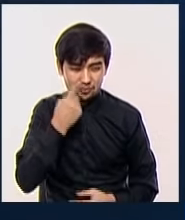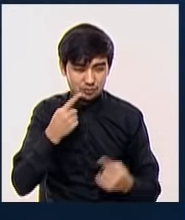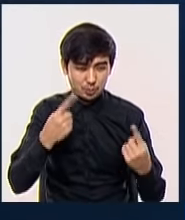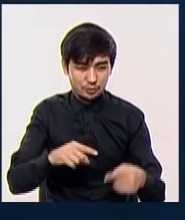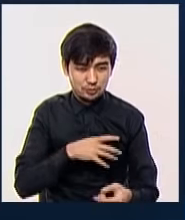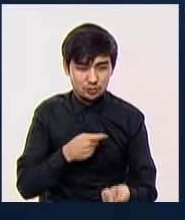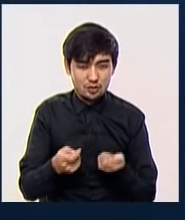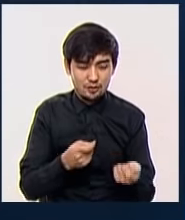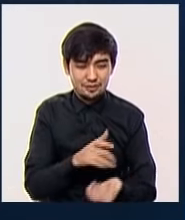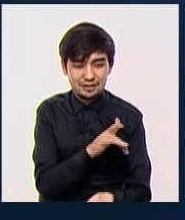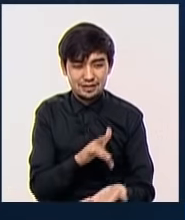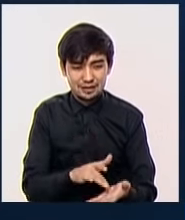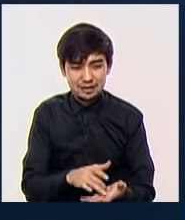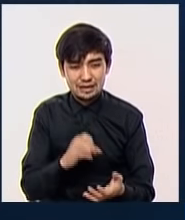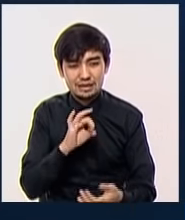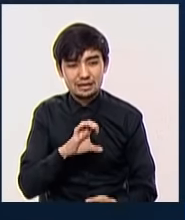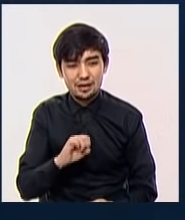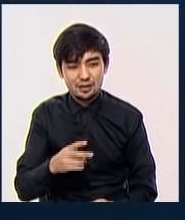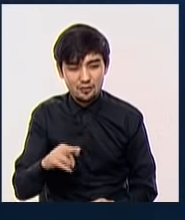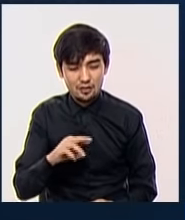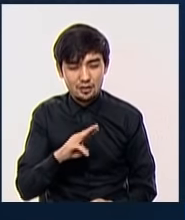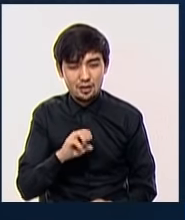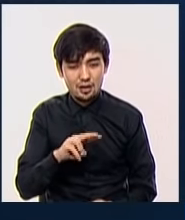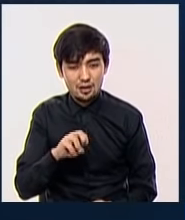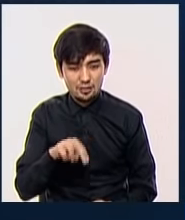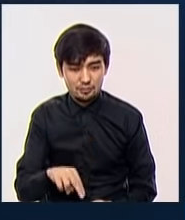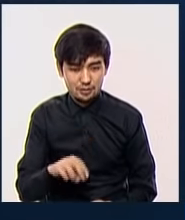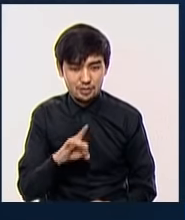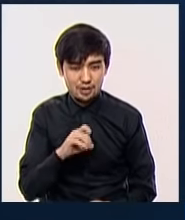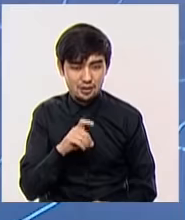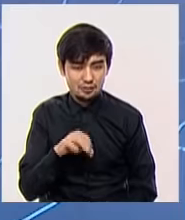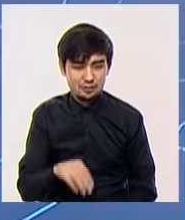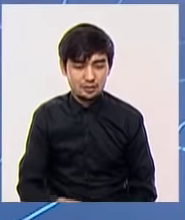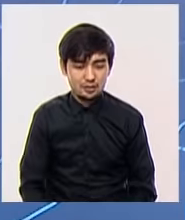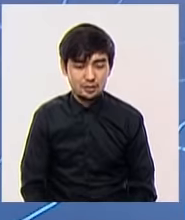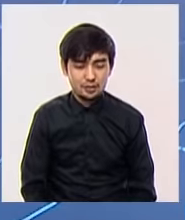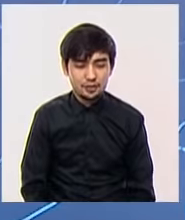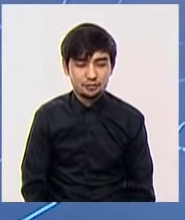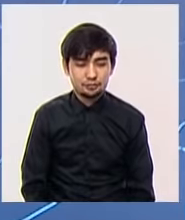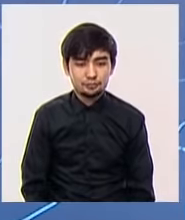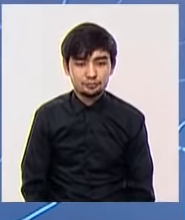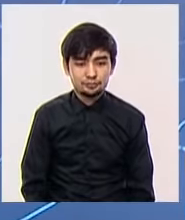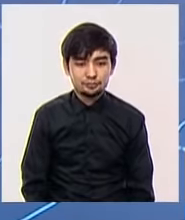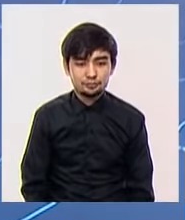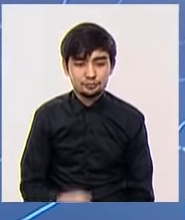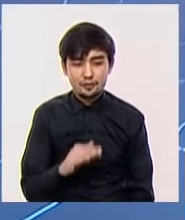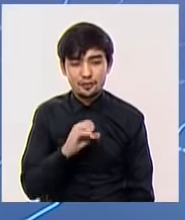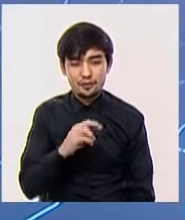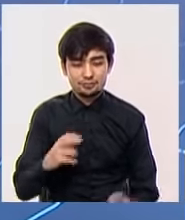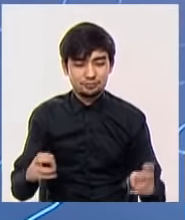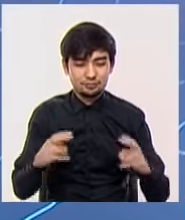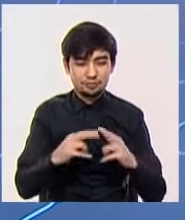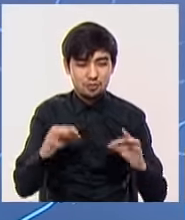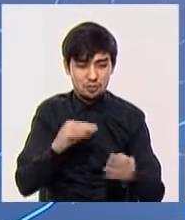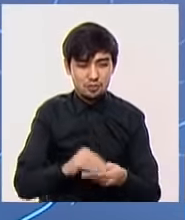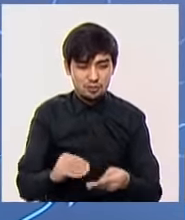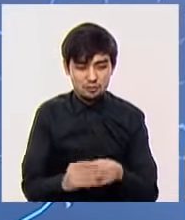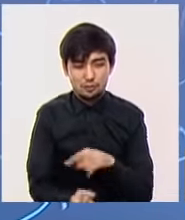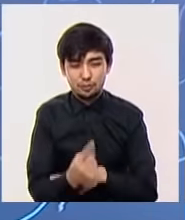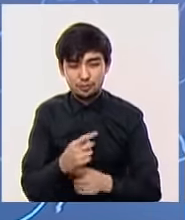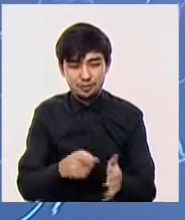руководителем центра прикладных исследований the lab рахим и мушек паевым но удочку финансовые пирамиды вновь попались